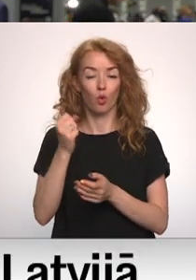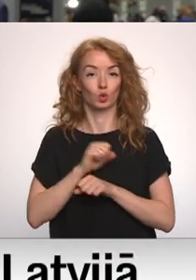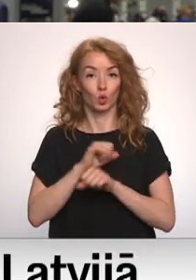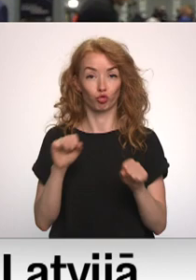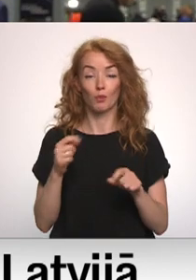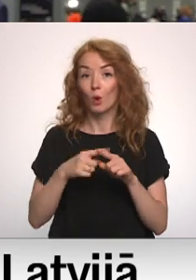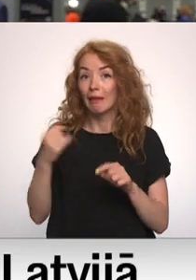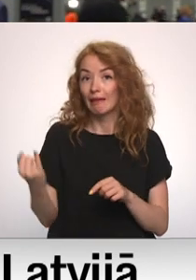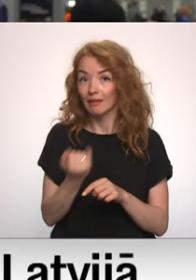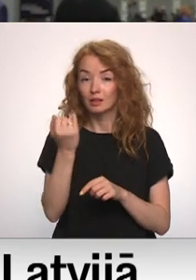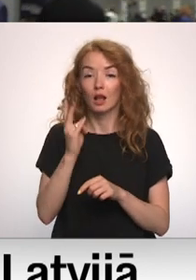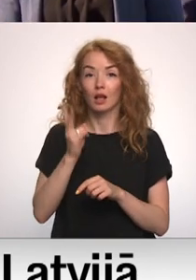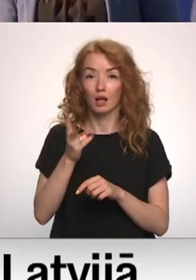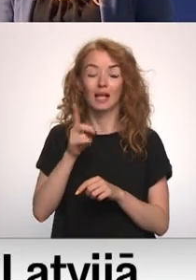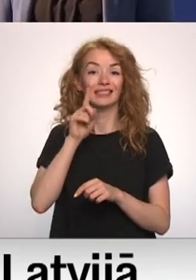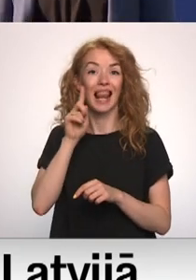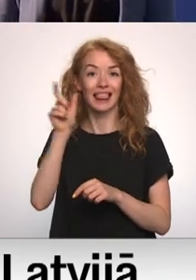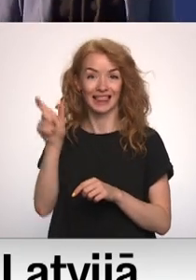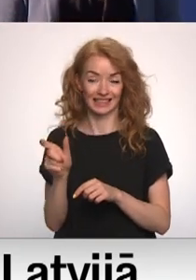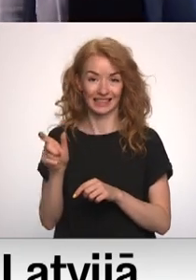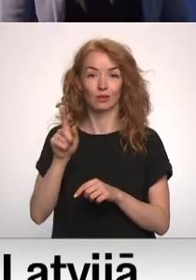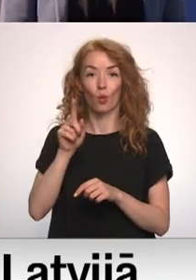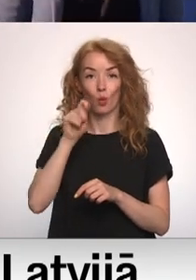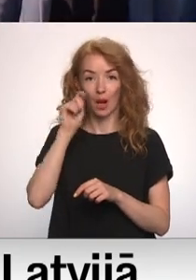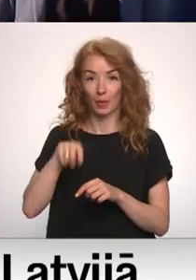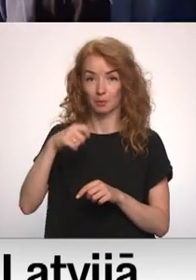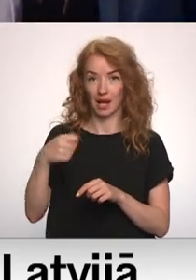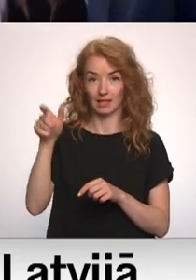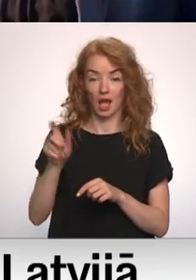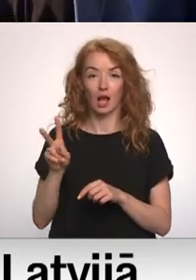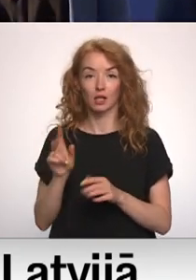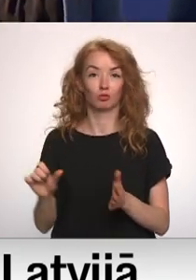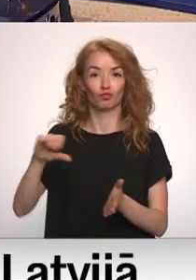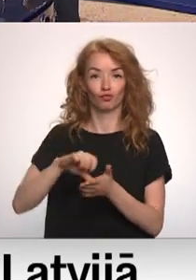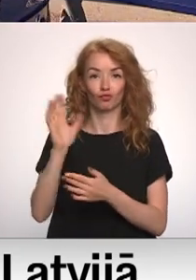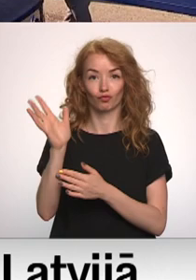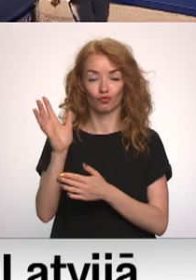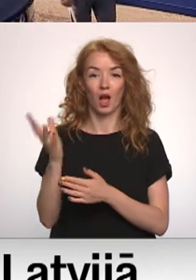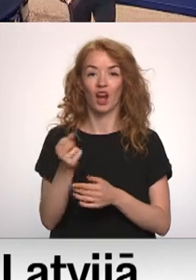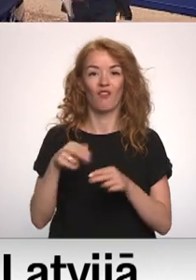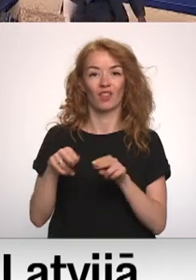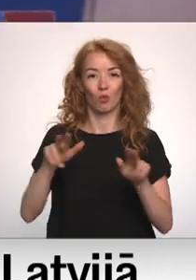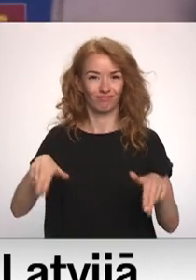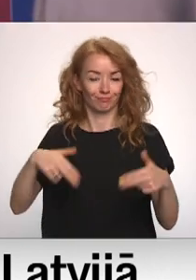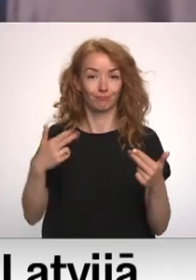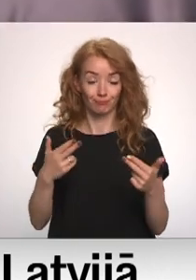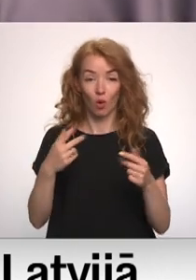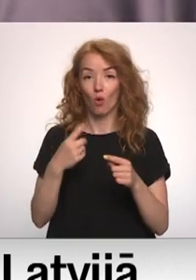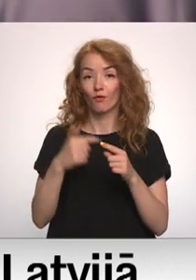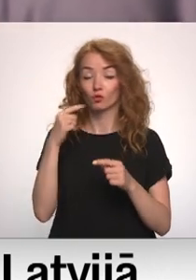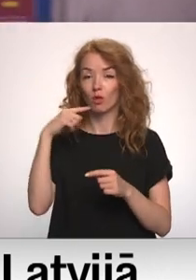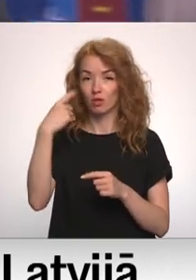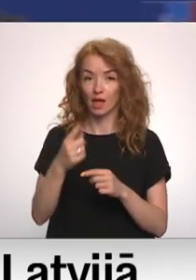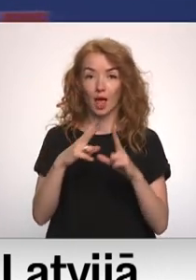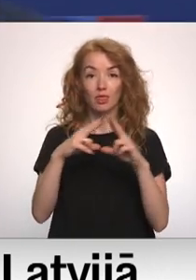arī interesanti, ka Ukrainas prezidents Vladimir Zelenskis, kas šodien te uzrunāja NATO līderus ar videokonferences palīdzību, norādīja, ka